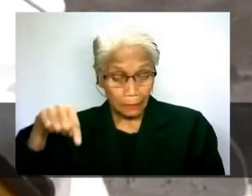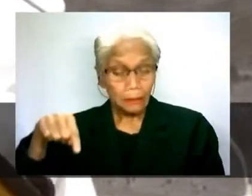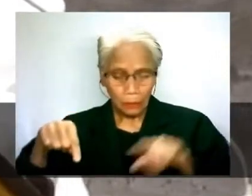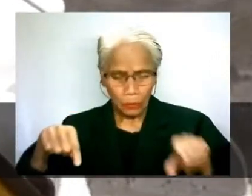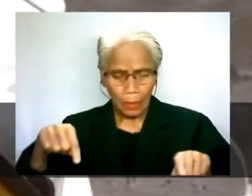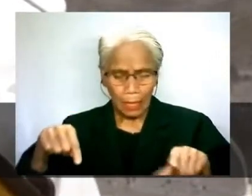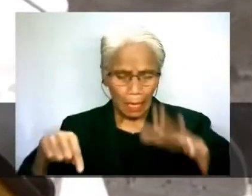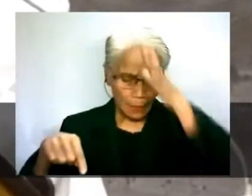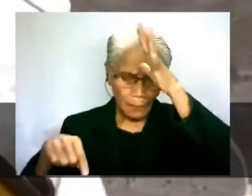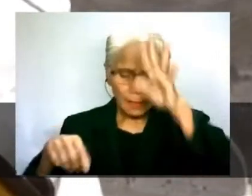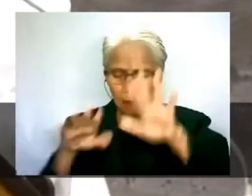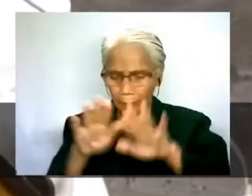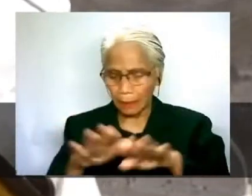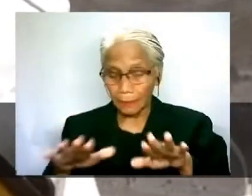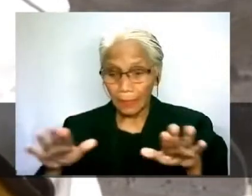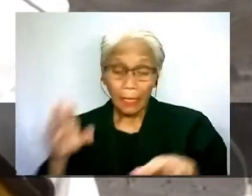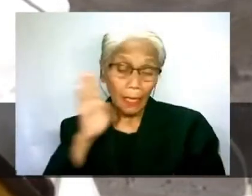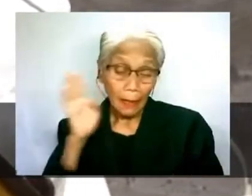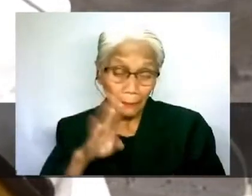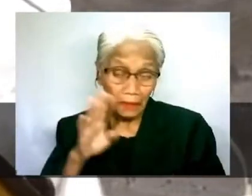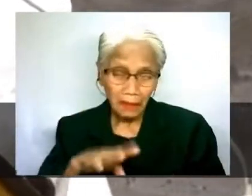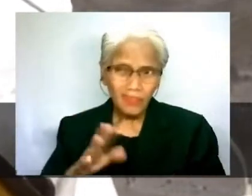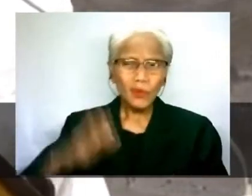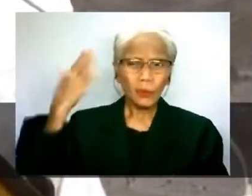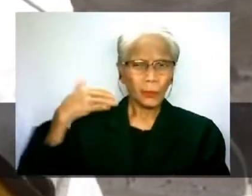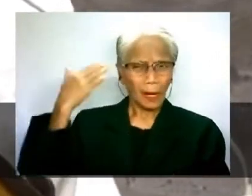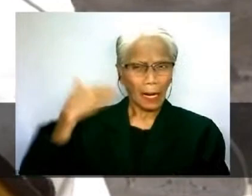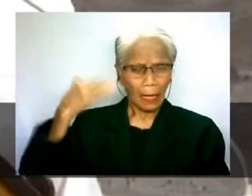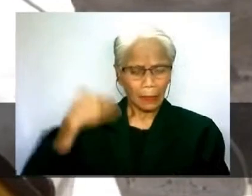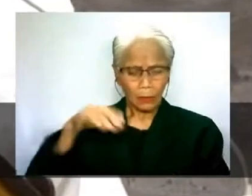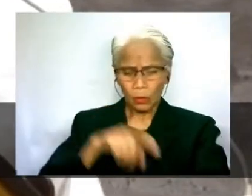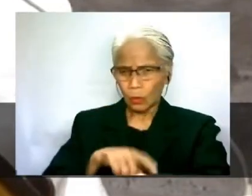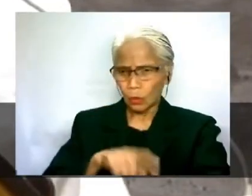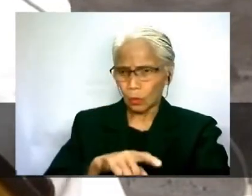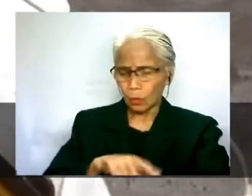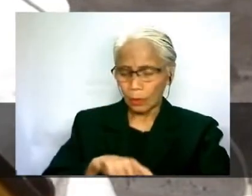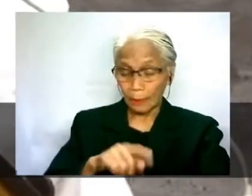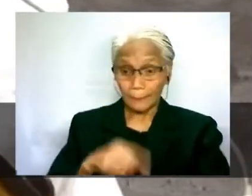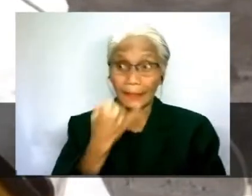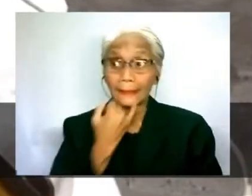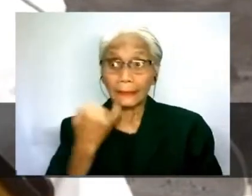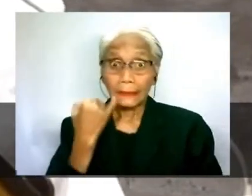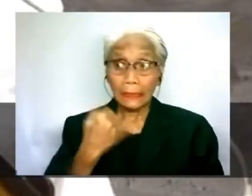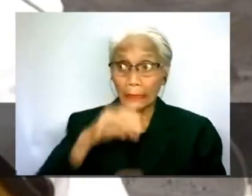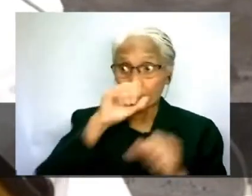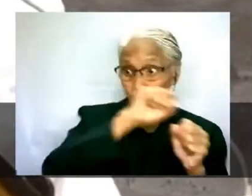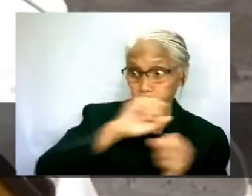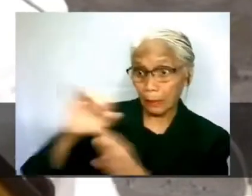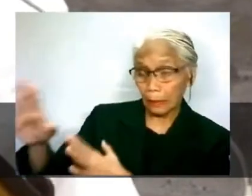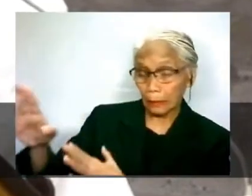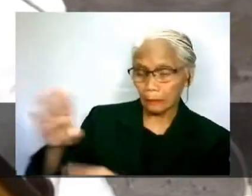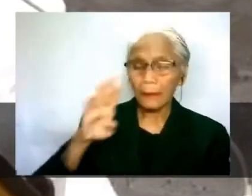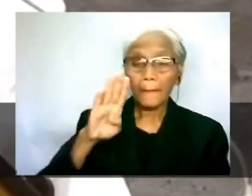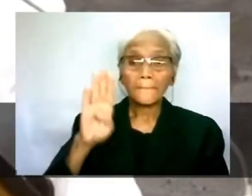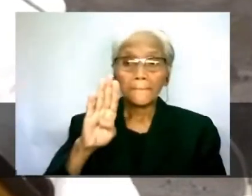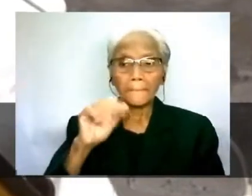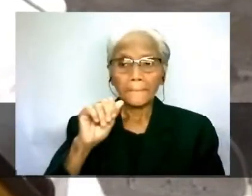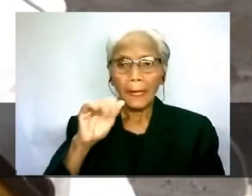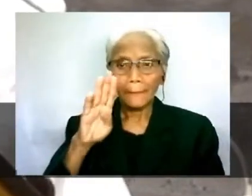kapatid. Panahon noon ng pagkakatapon ng mga Israelita sa Babilonya. Matapos